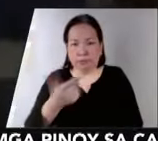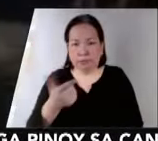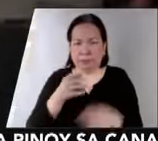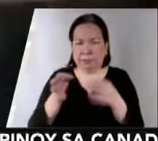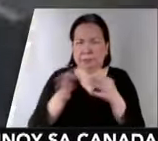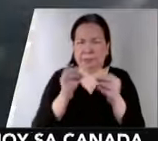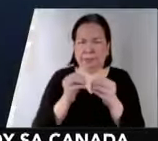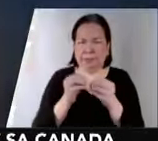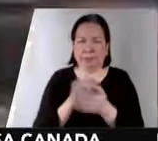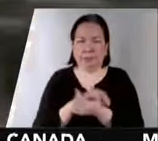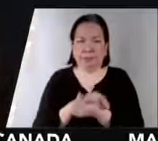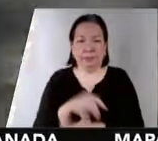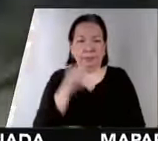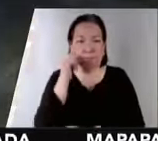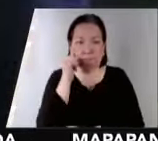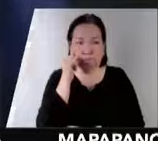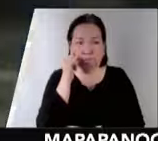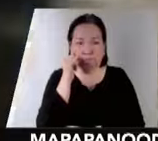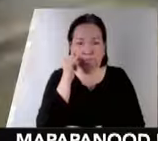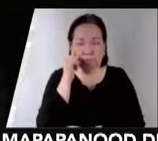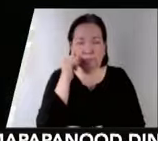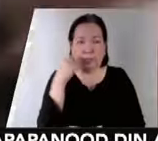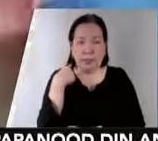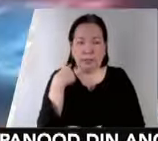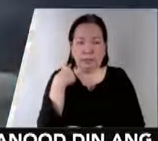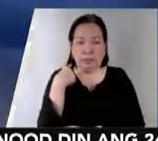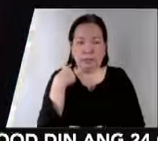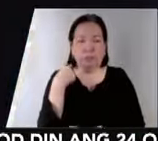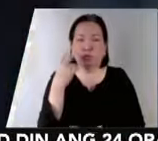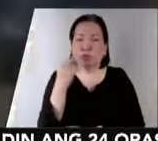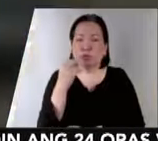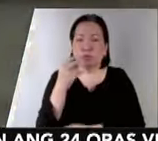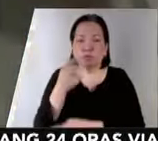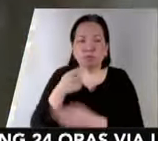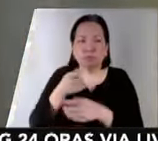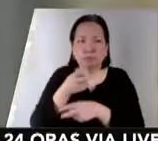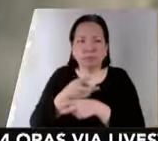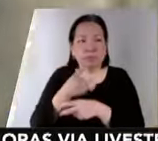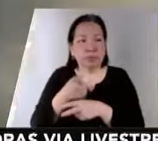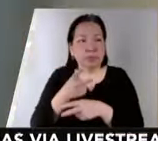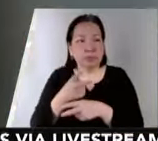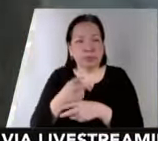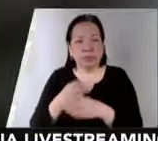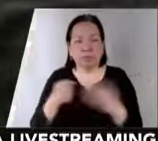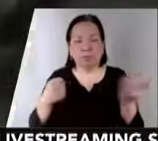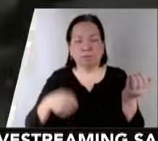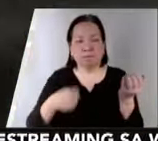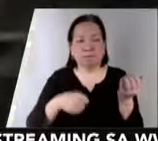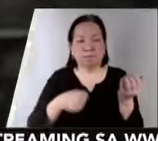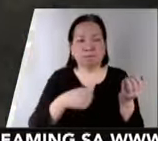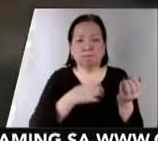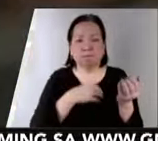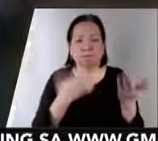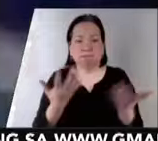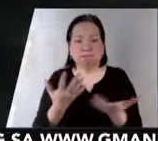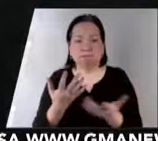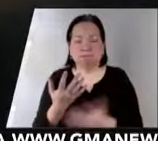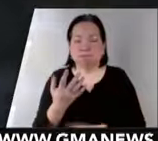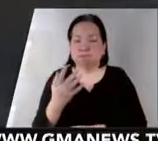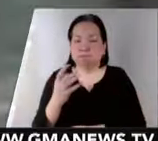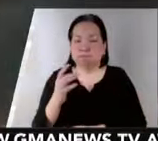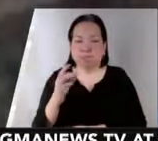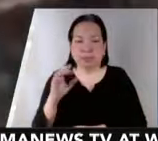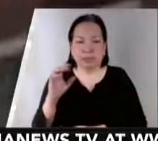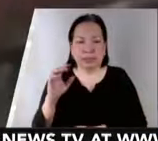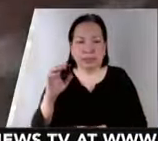Kuha ang videong ito habang nagpapatrolya ang mga tanod at pulisya sa Barangay Santa Ana, Taytay, Rizal, mag-aalas 12 ng madaling araw